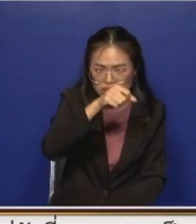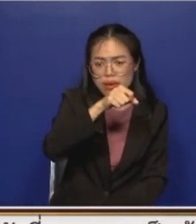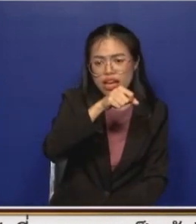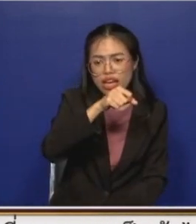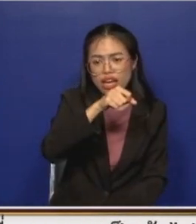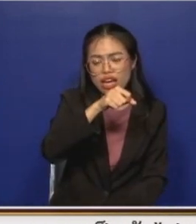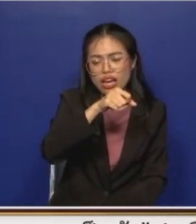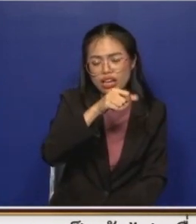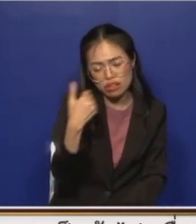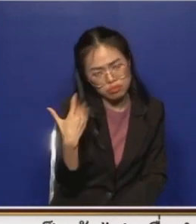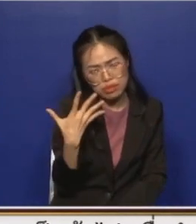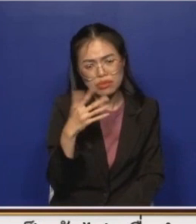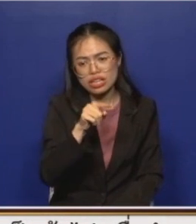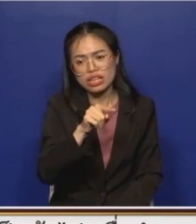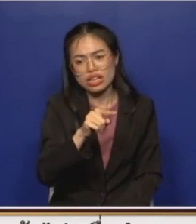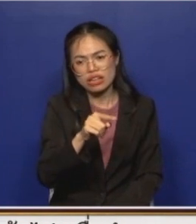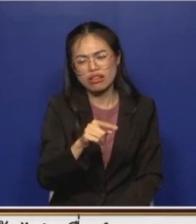ไปดูแผ่นต่อไ